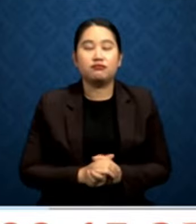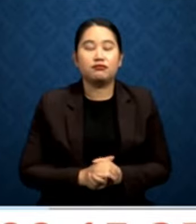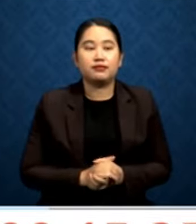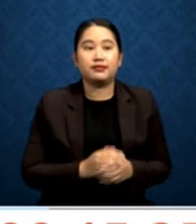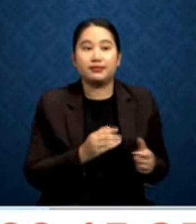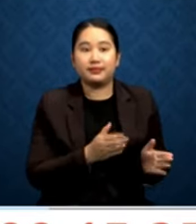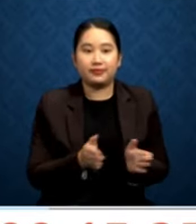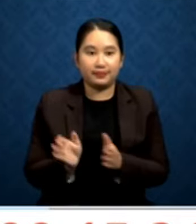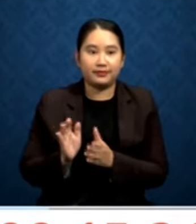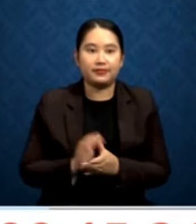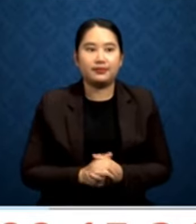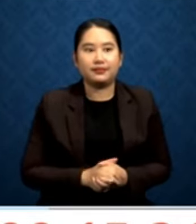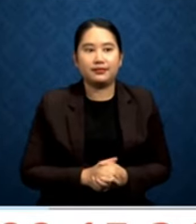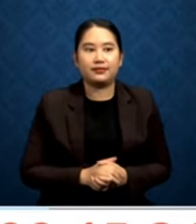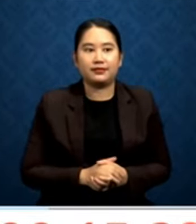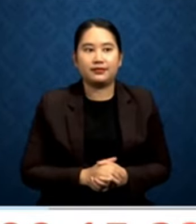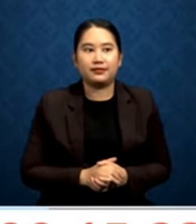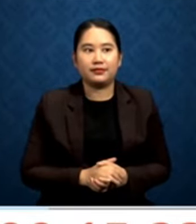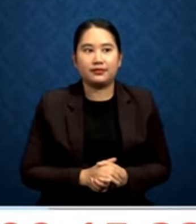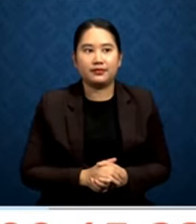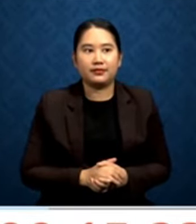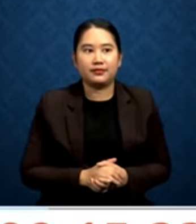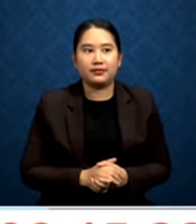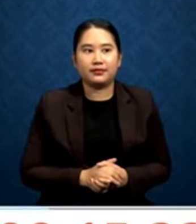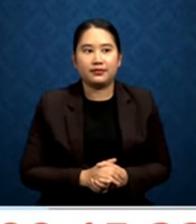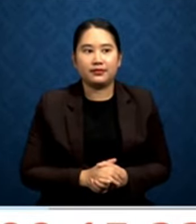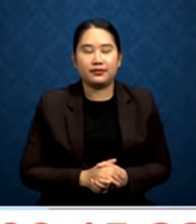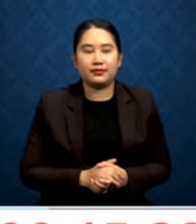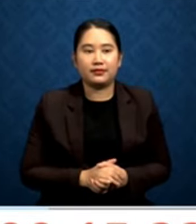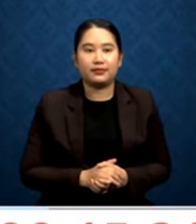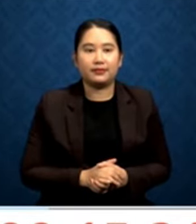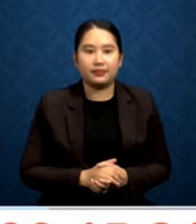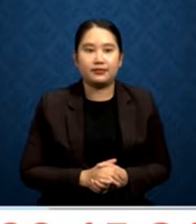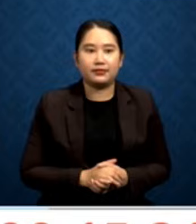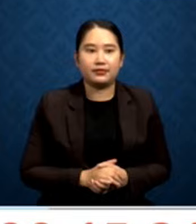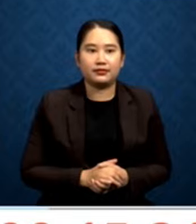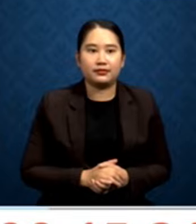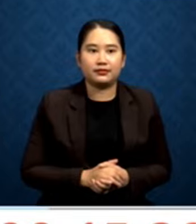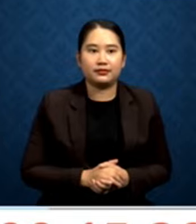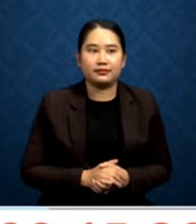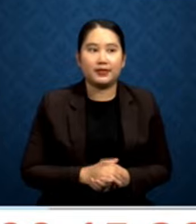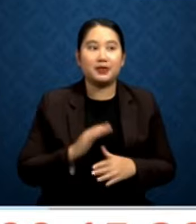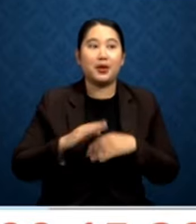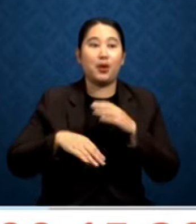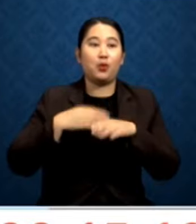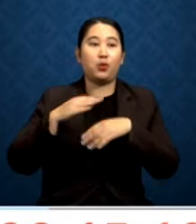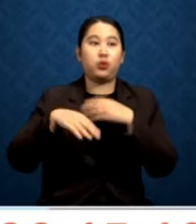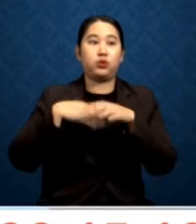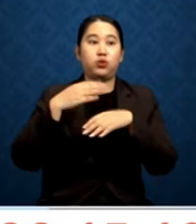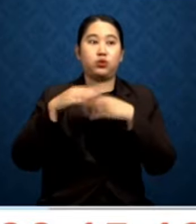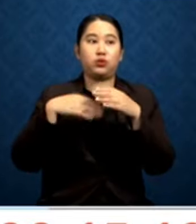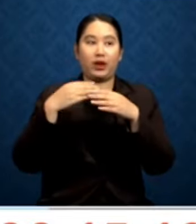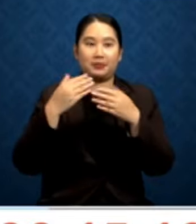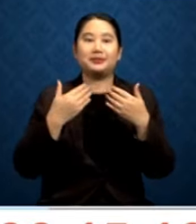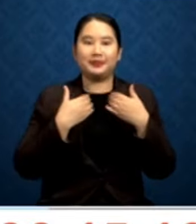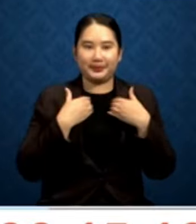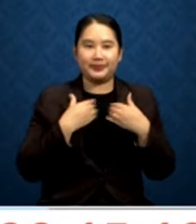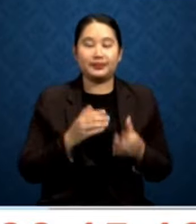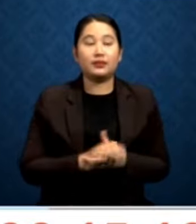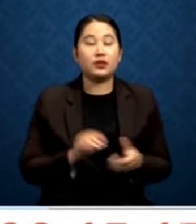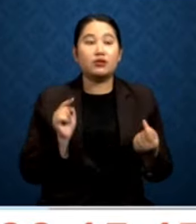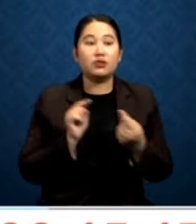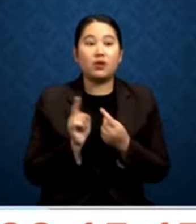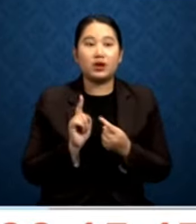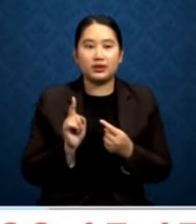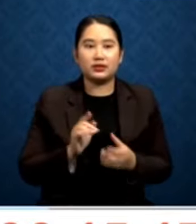ต่ไปครับ สไทถัไปนี้ เริ่มพฒนามาอีกแล้วมีการ